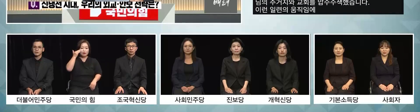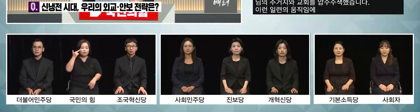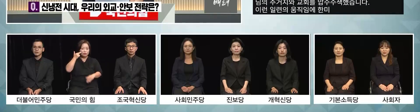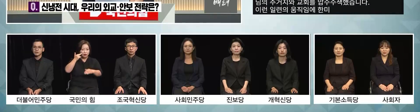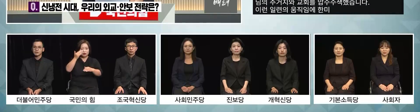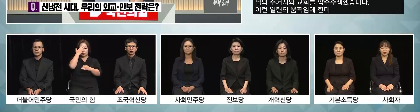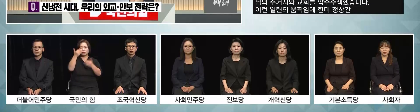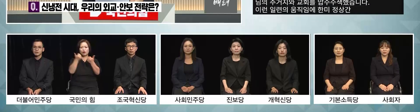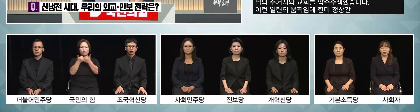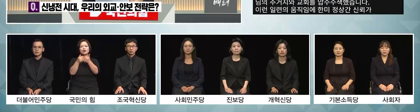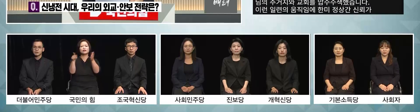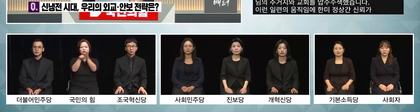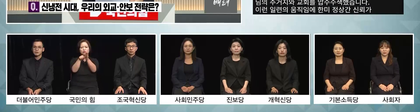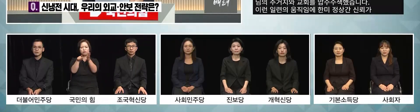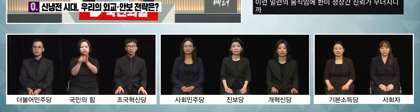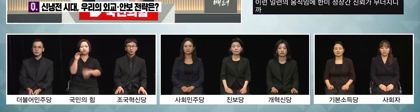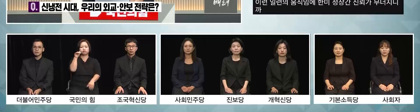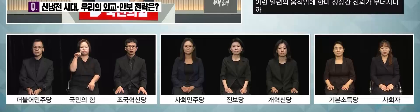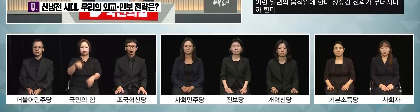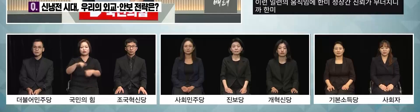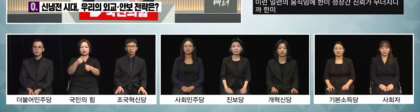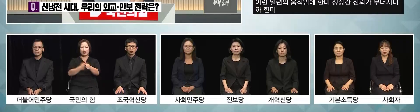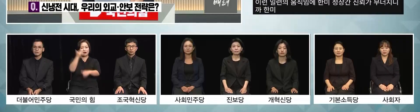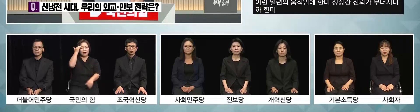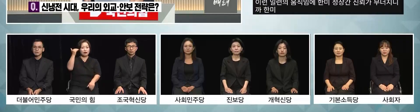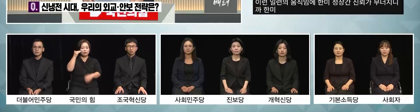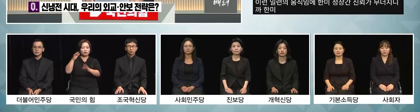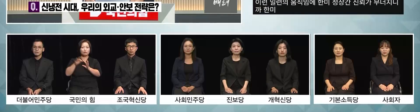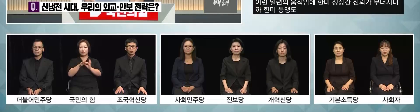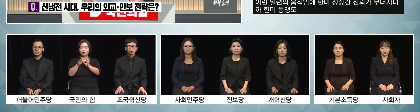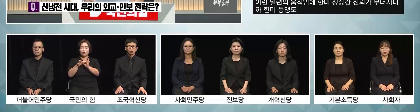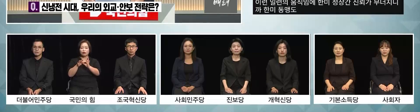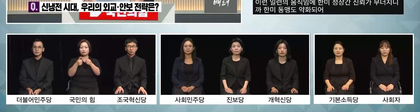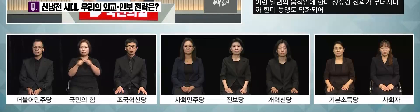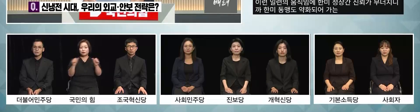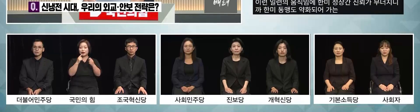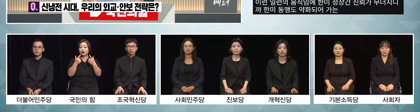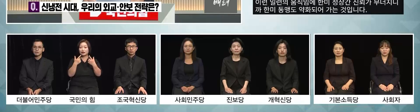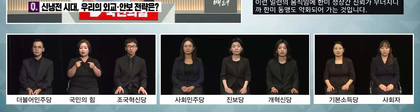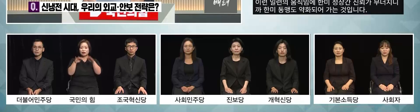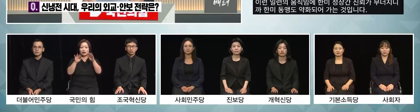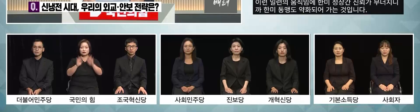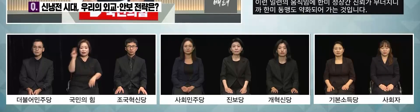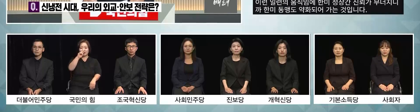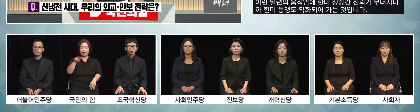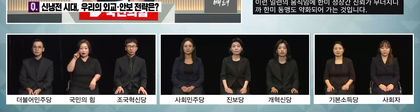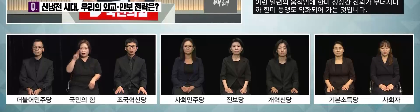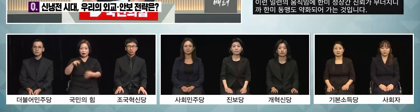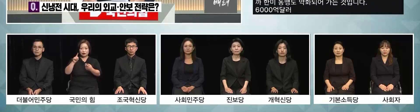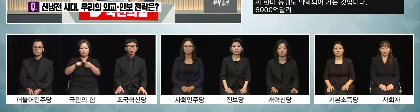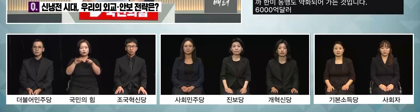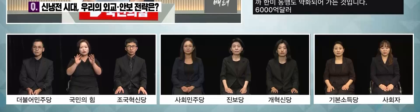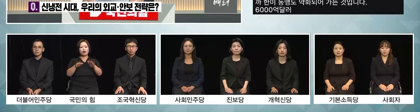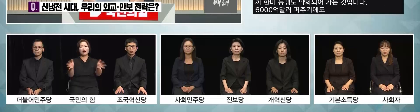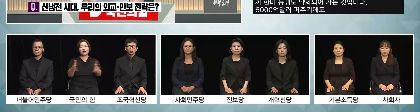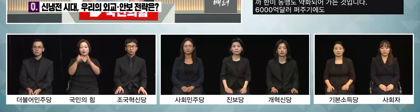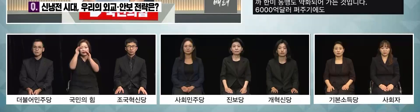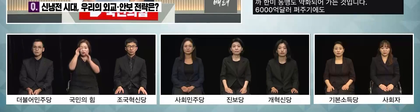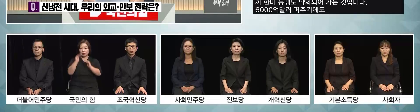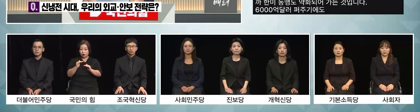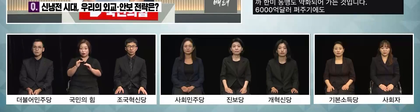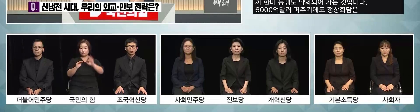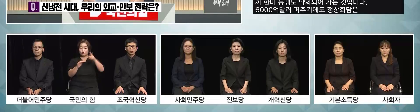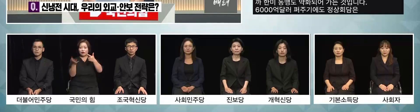신뢰가 무너지니까 한미 동맹도 약화되어 가는 것입니다. 6천억 달러 퍼주기에도 정상회담은 합의문도